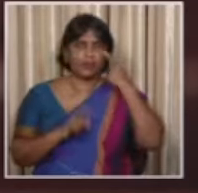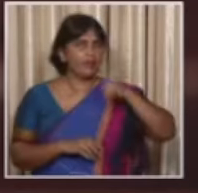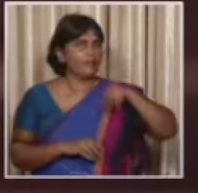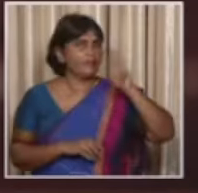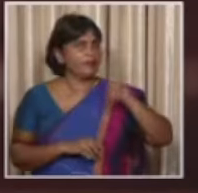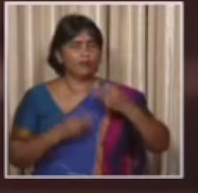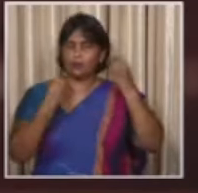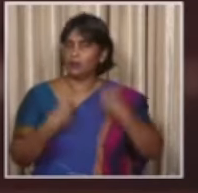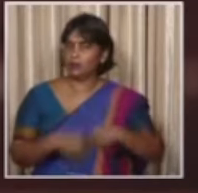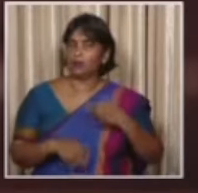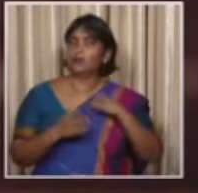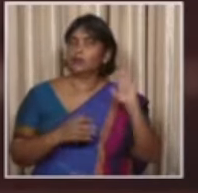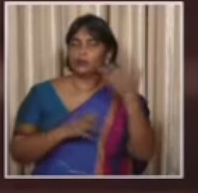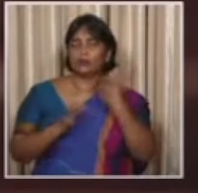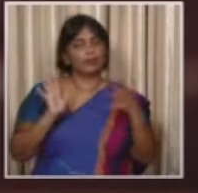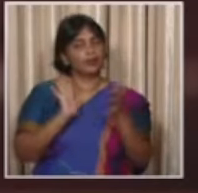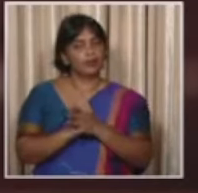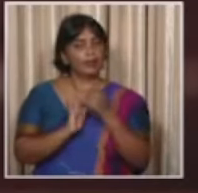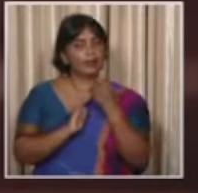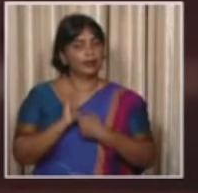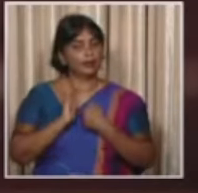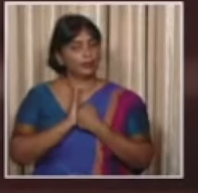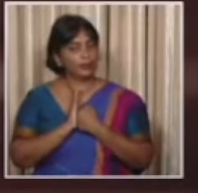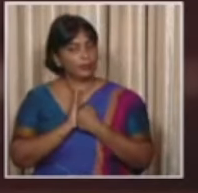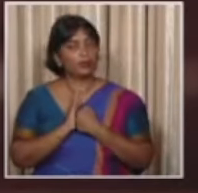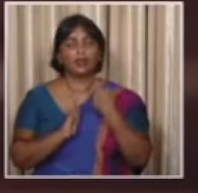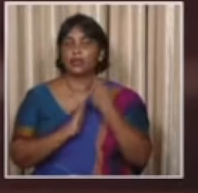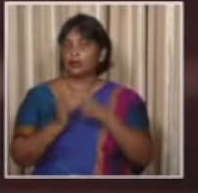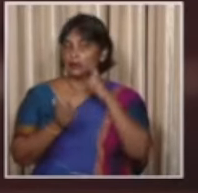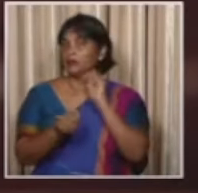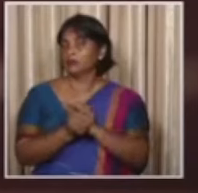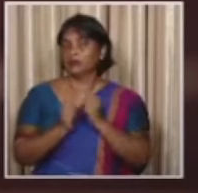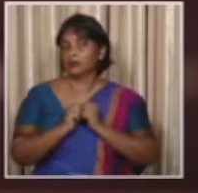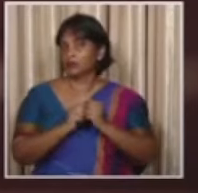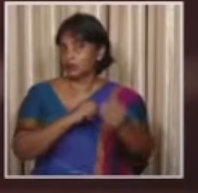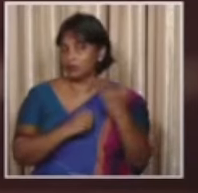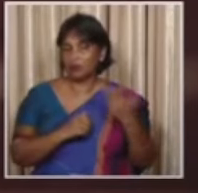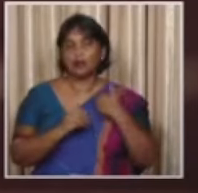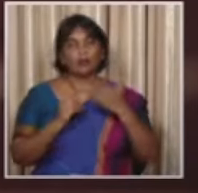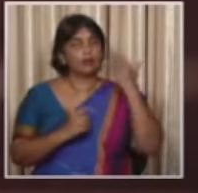විශ්වාසය බිඳ වැටෙනවා. අපි හැමෝම එකතු වෙලා නීතියට ගරු කරලා නීති ආරක්ෂා කරන්න ක්‍රියා කළේ නැත්නම්